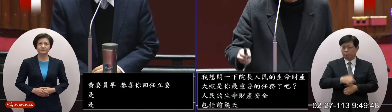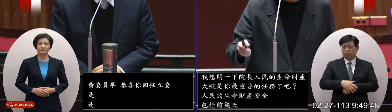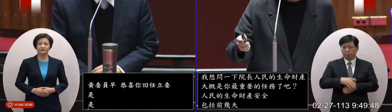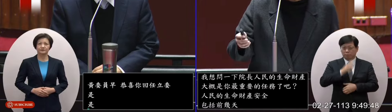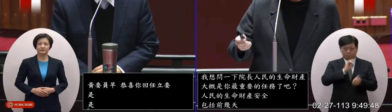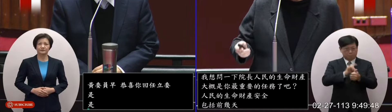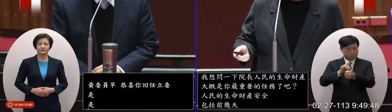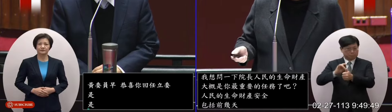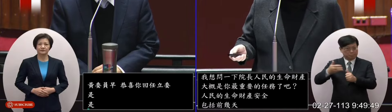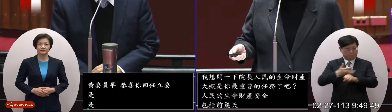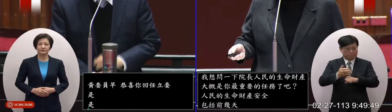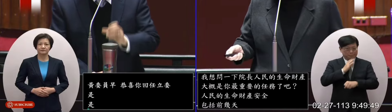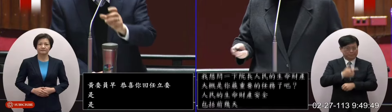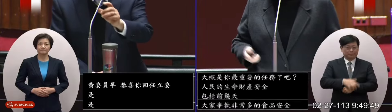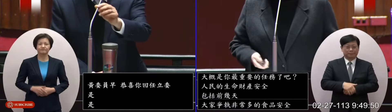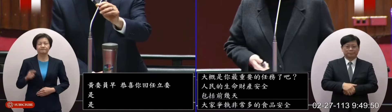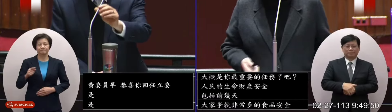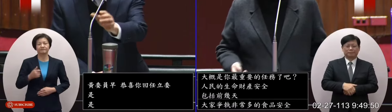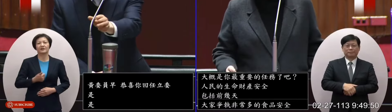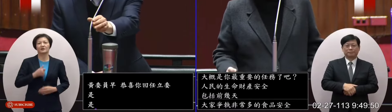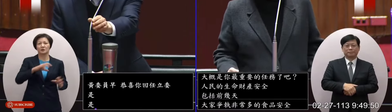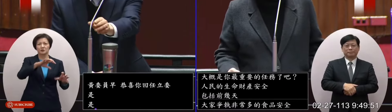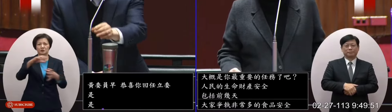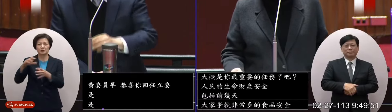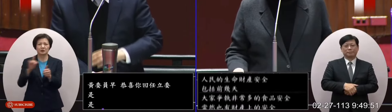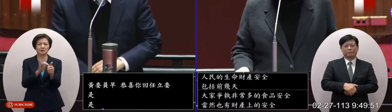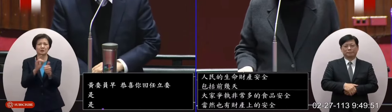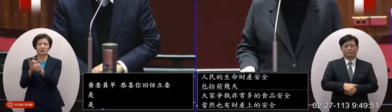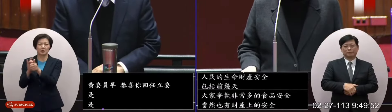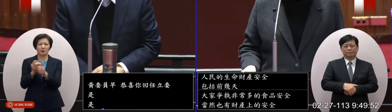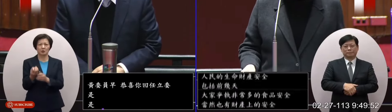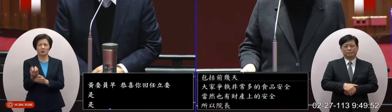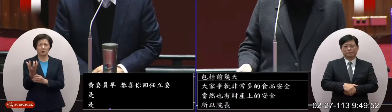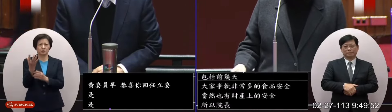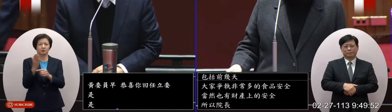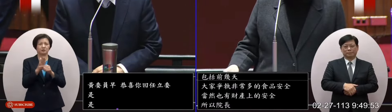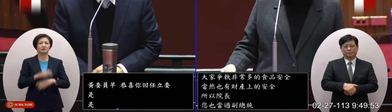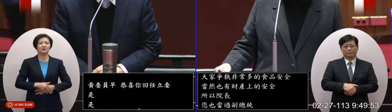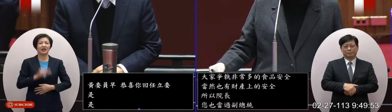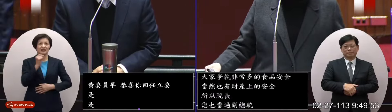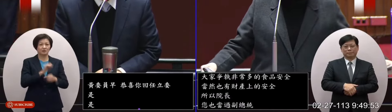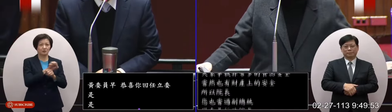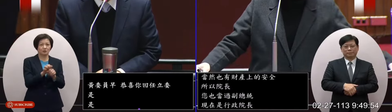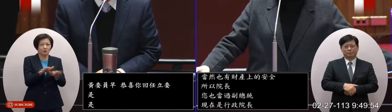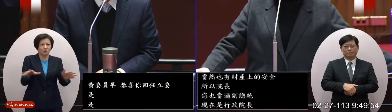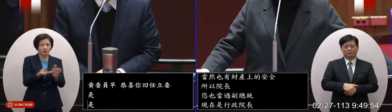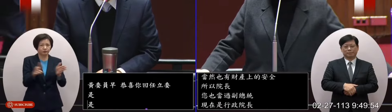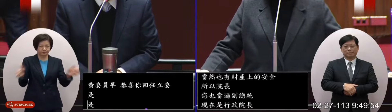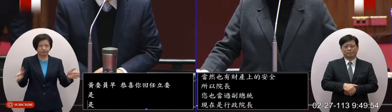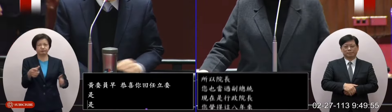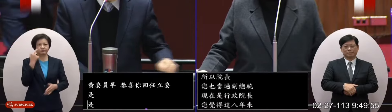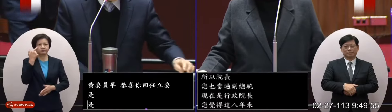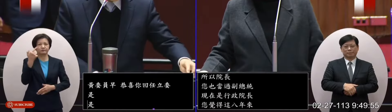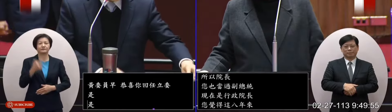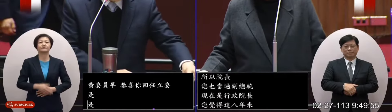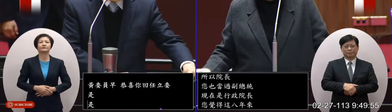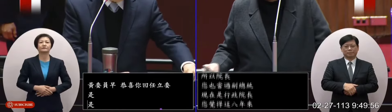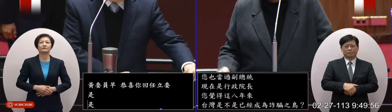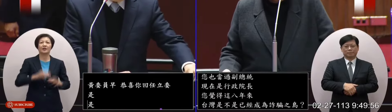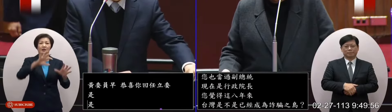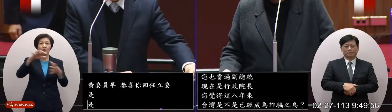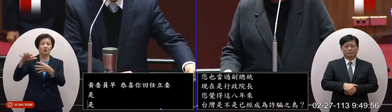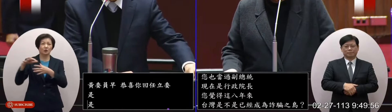诈骗之岛？ 确实全世界的诈骗的趋势都有在增加，特别是在 COVID-19 的这个期间哈。那如果根据国